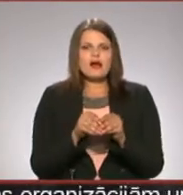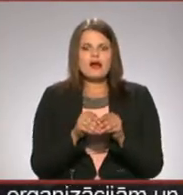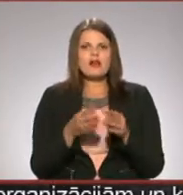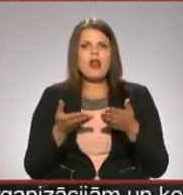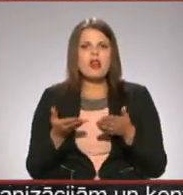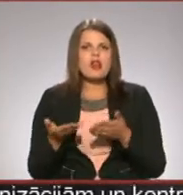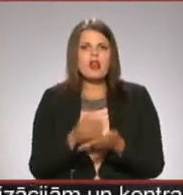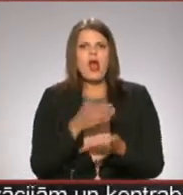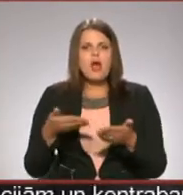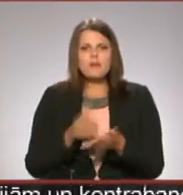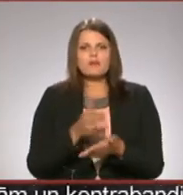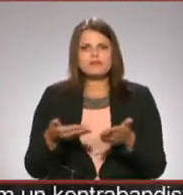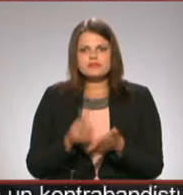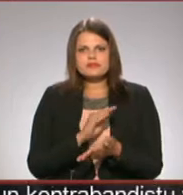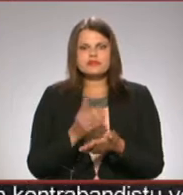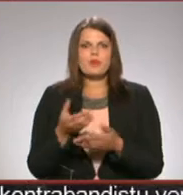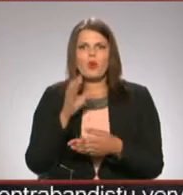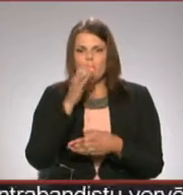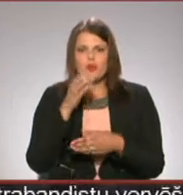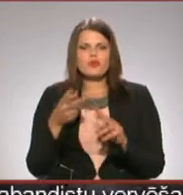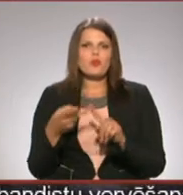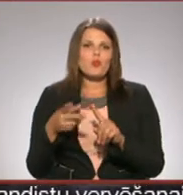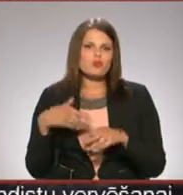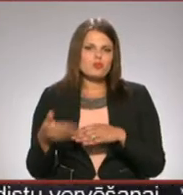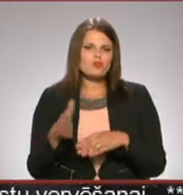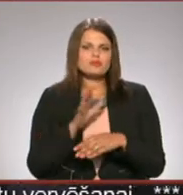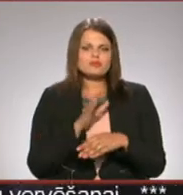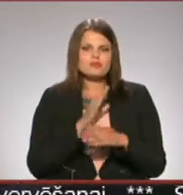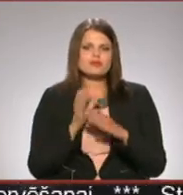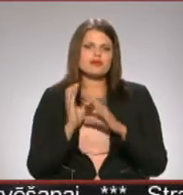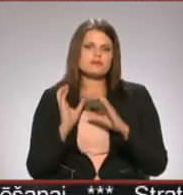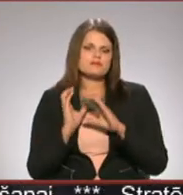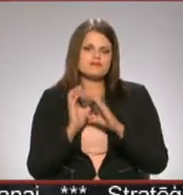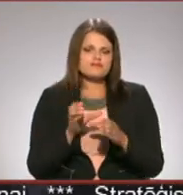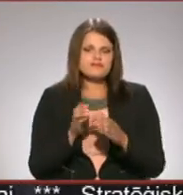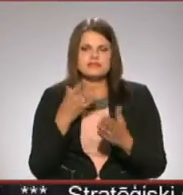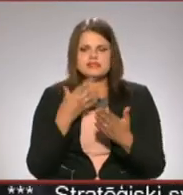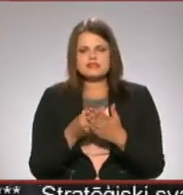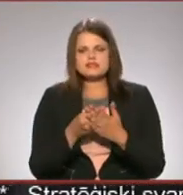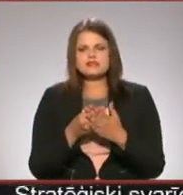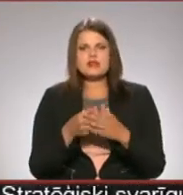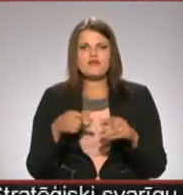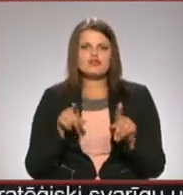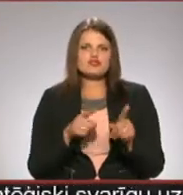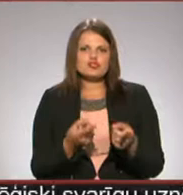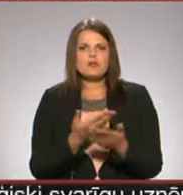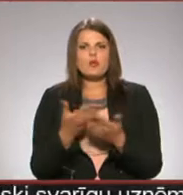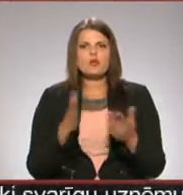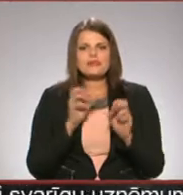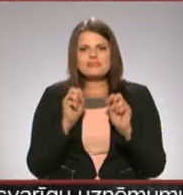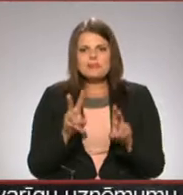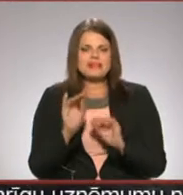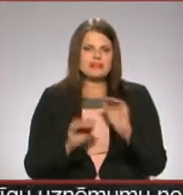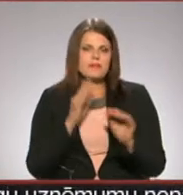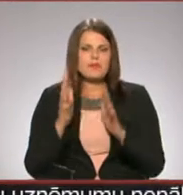ar lāpstām un mugursomām, kur ūdens iekšā, no otras puses bija mežiņas piebraucis ar savu džipiņu, kurā iekšā ir speciāli